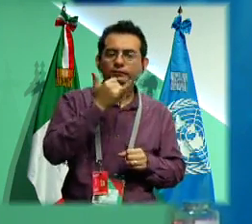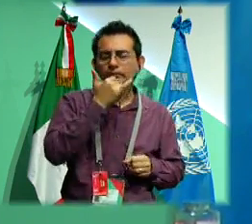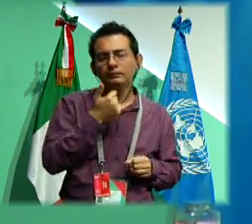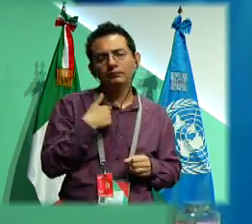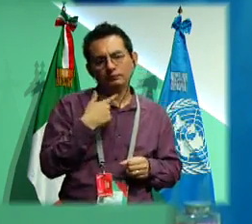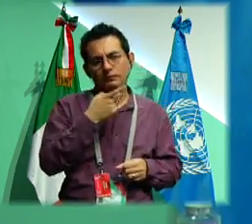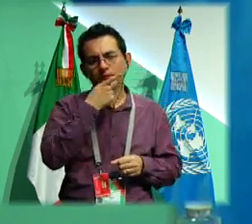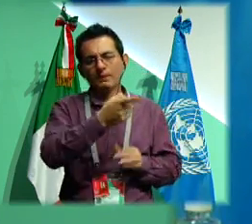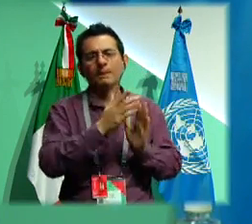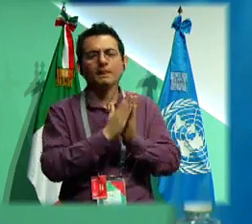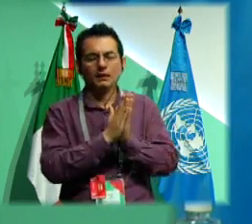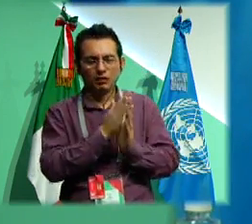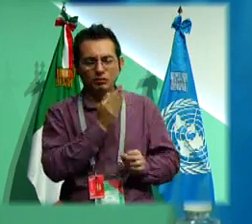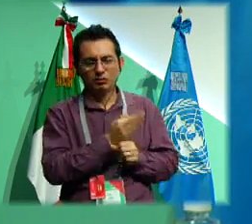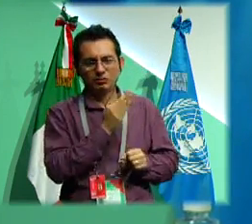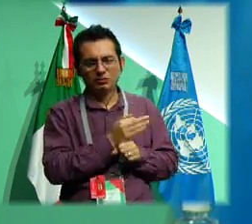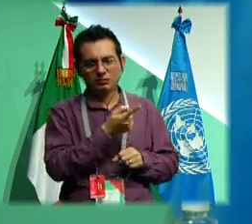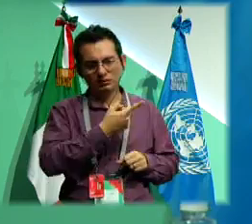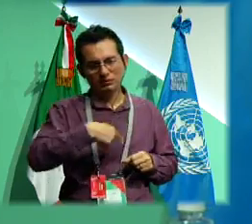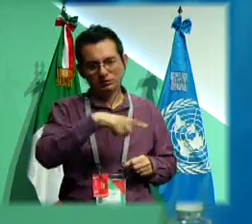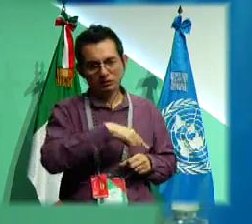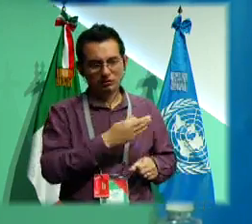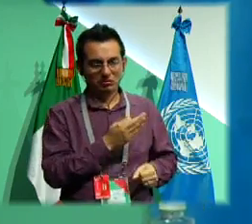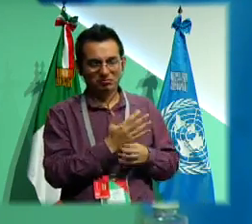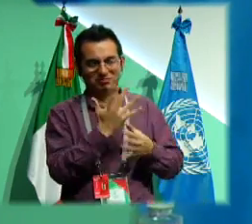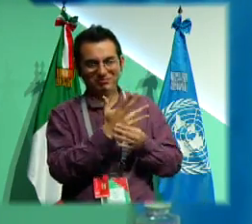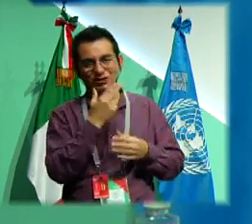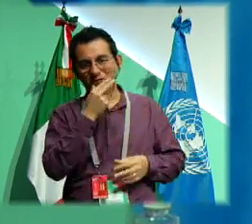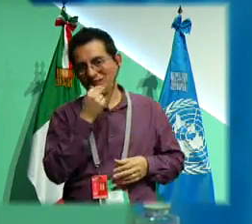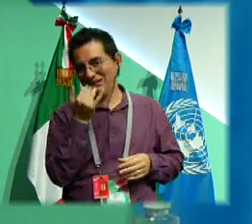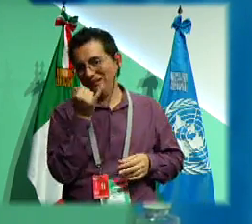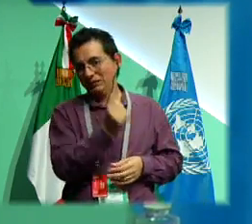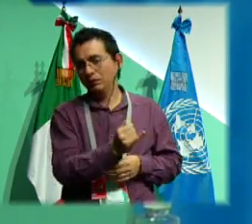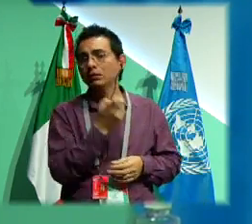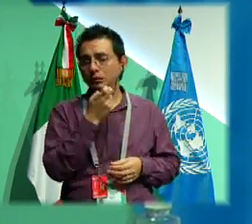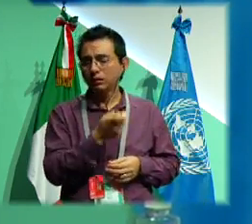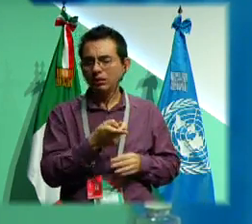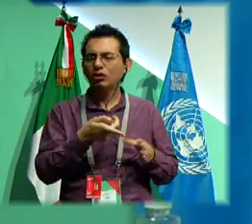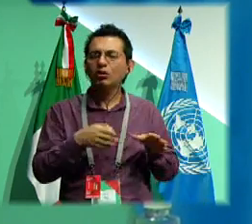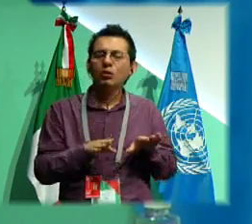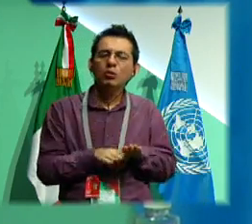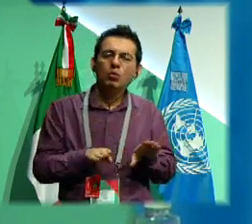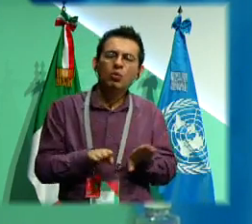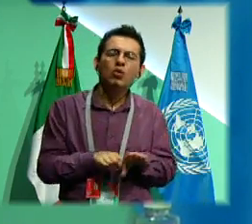à un résultat concret, c'est-à-dire...